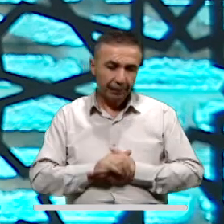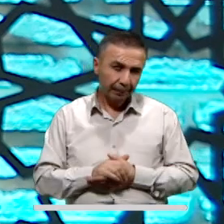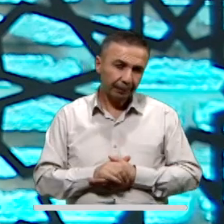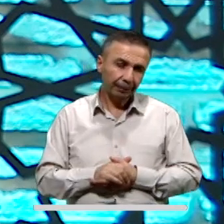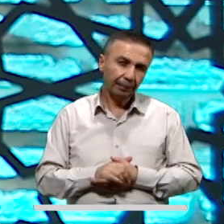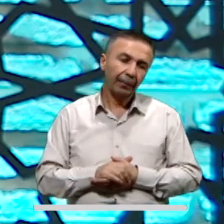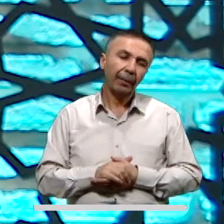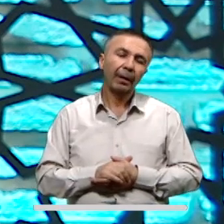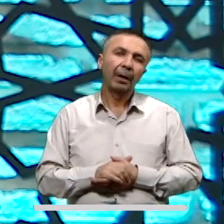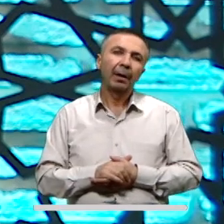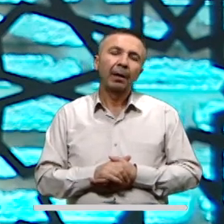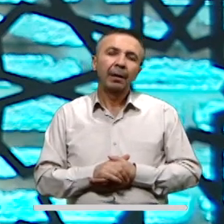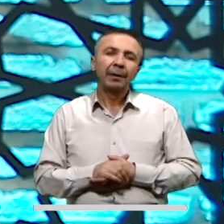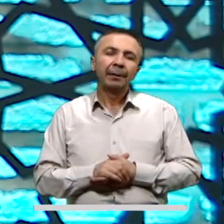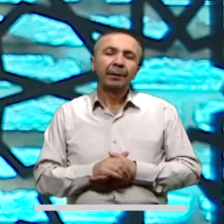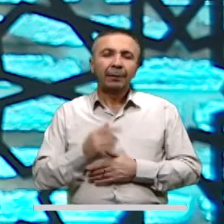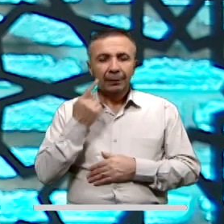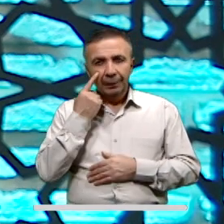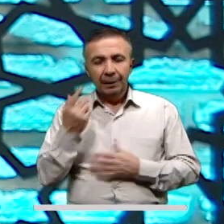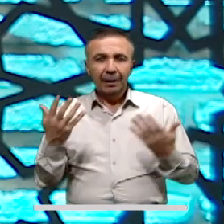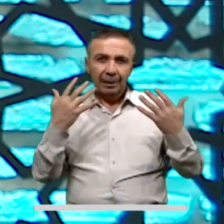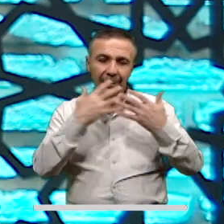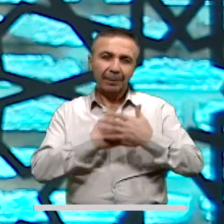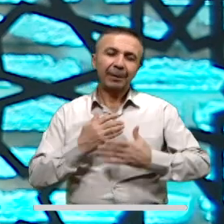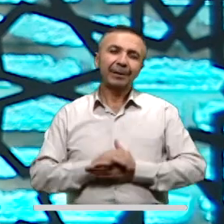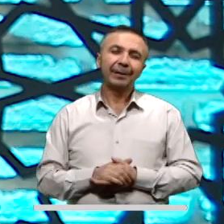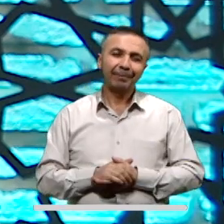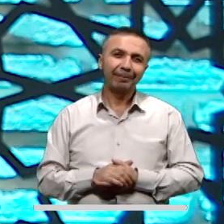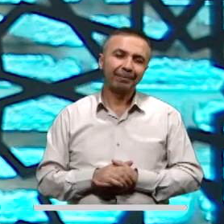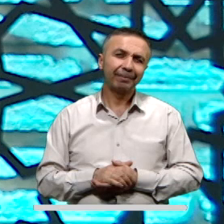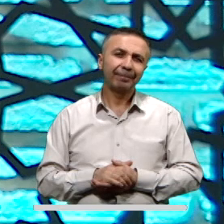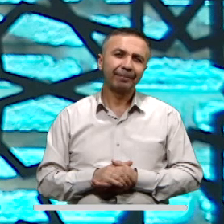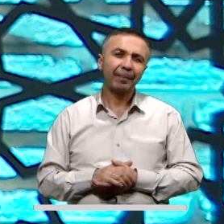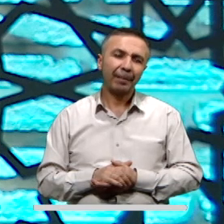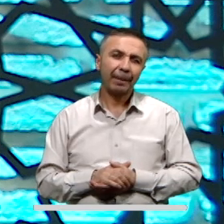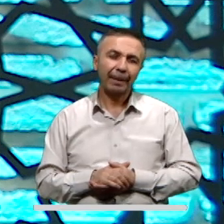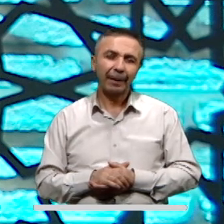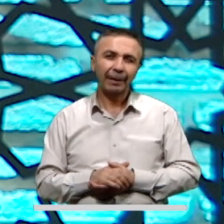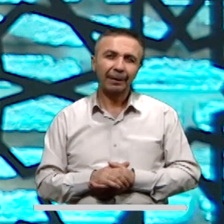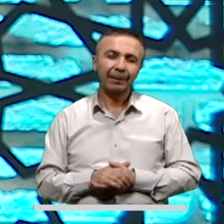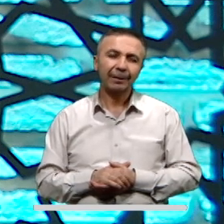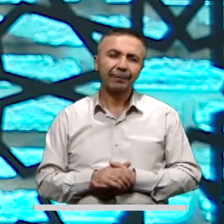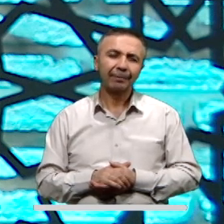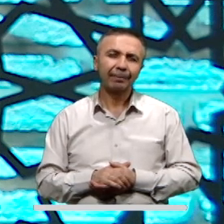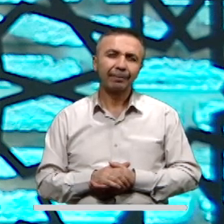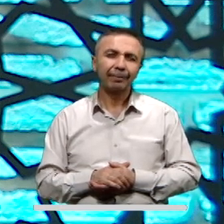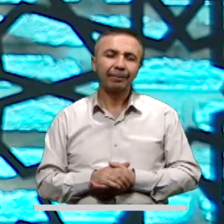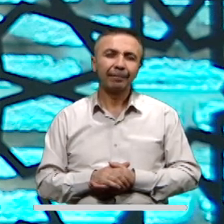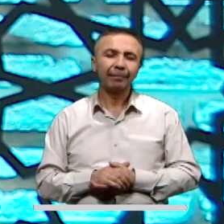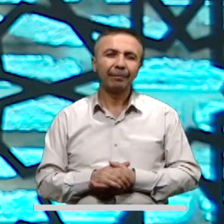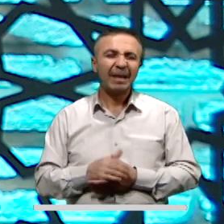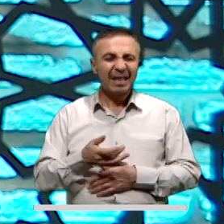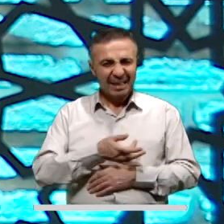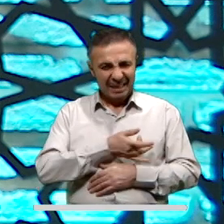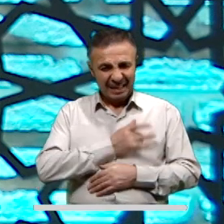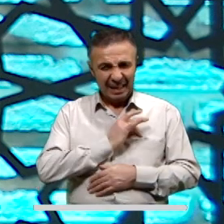Hoş geldiniz Murat Bey hayırlı akşamlar hayırlı iftarlar Biz hocamıza imanı bozan haller